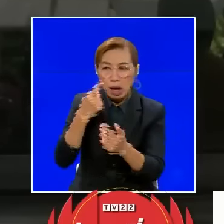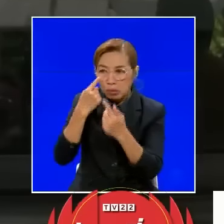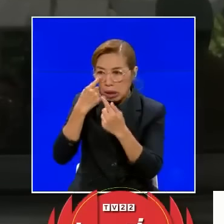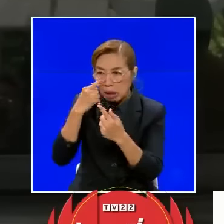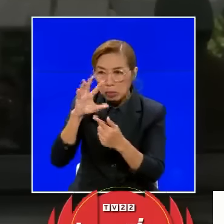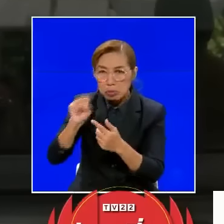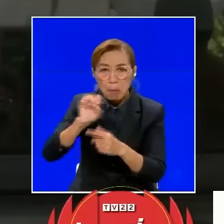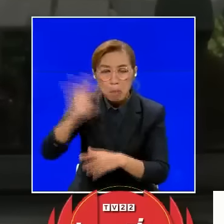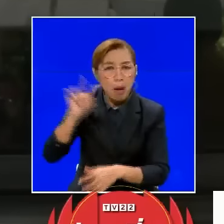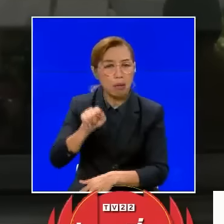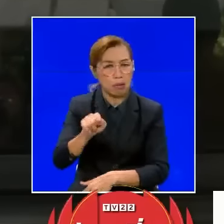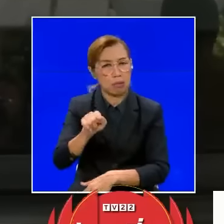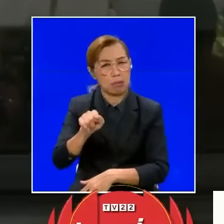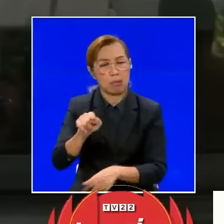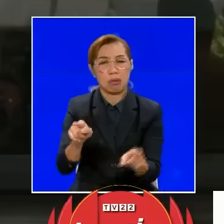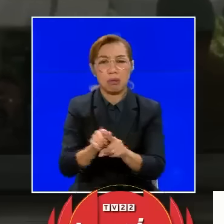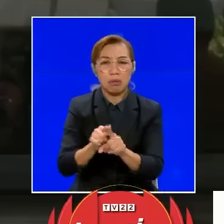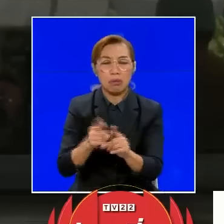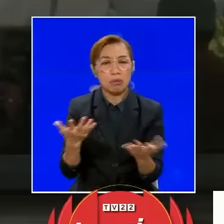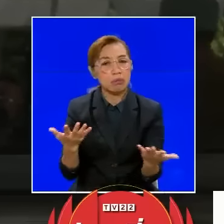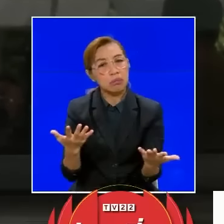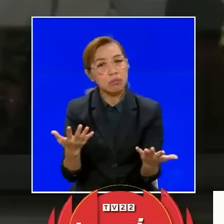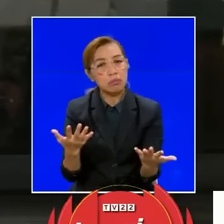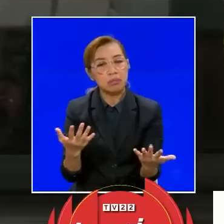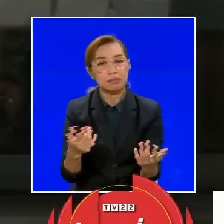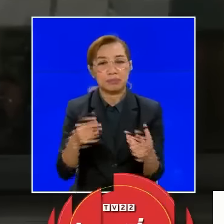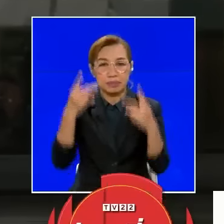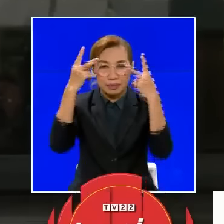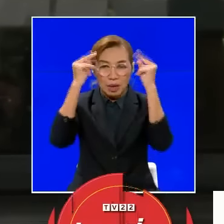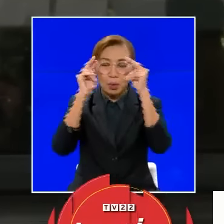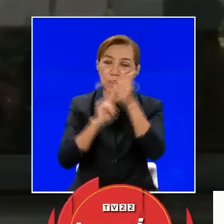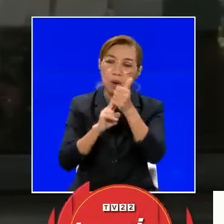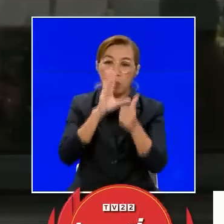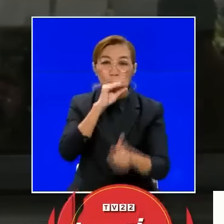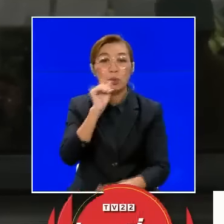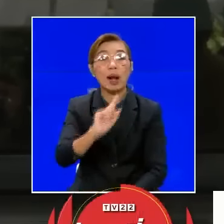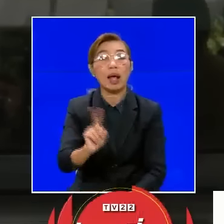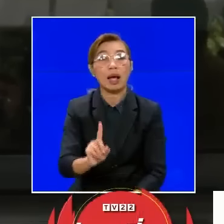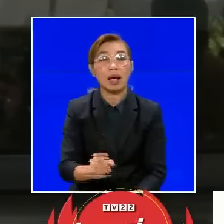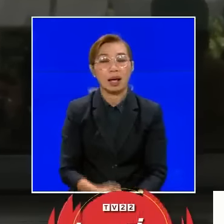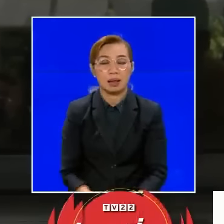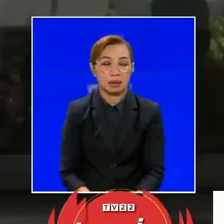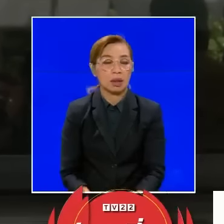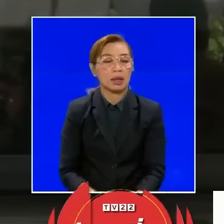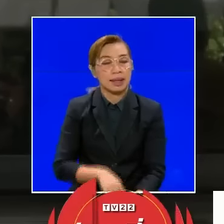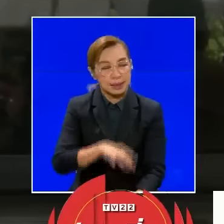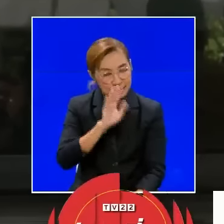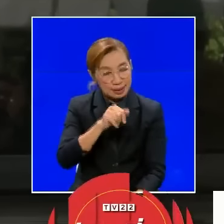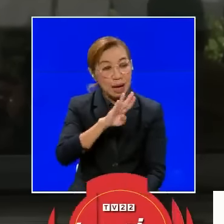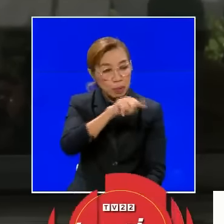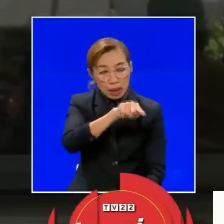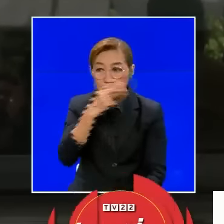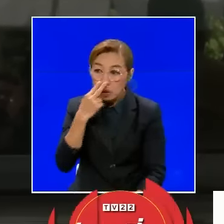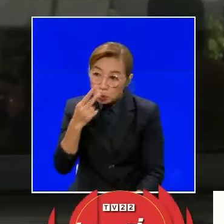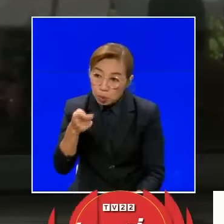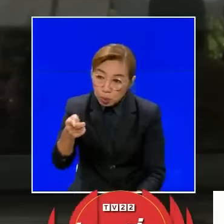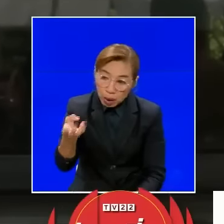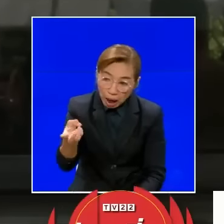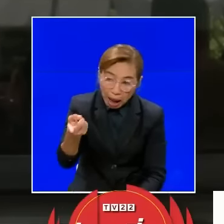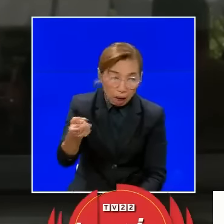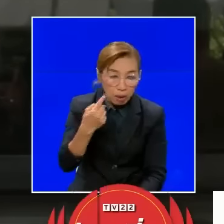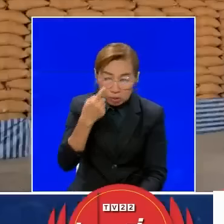ณาเสนอซื้อข้าวในคลังก็ท่านก็บอกว่าไงท่านรองกองก็บอกว่าให้มาดูแล้วตัดสินใจแ